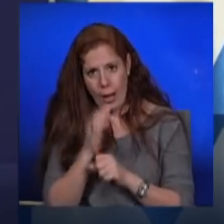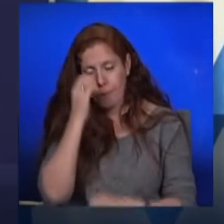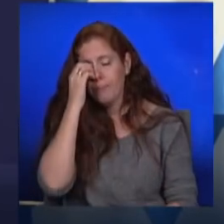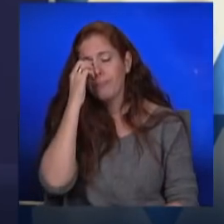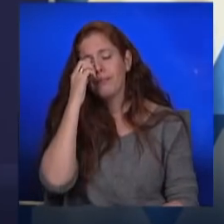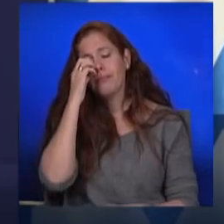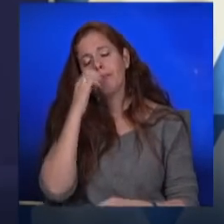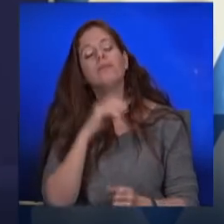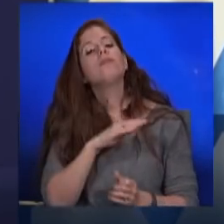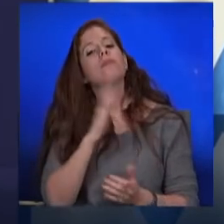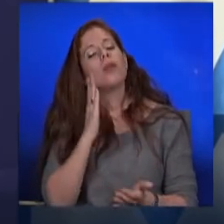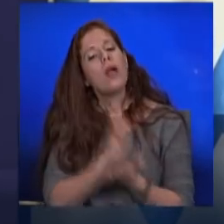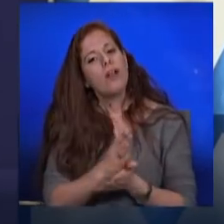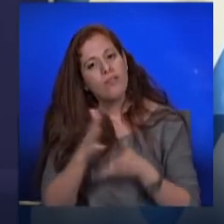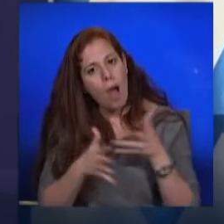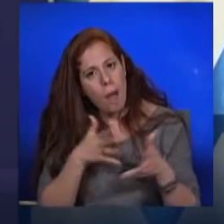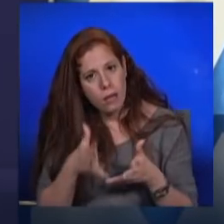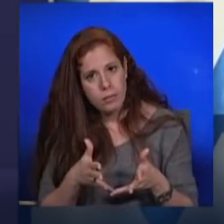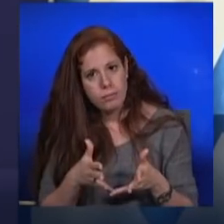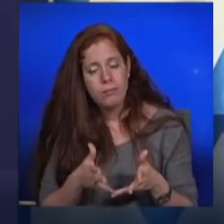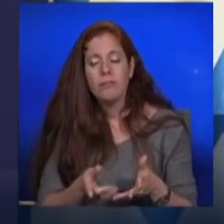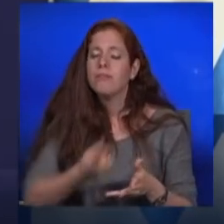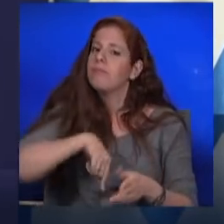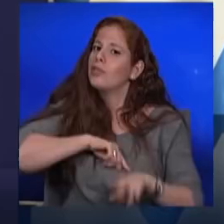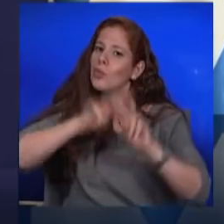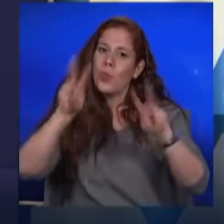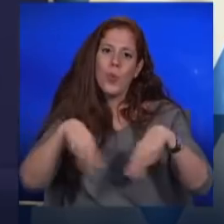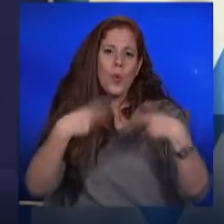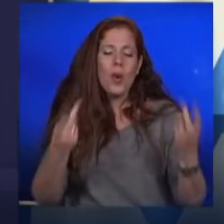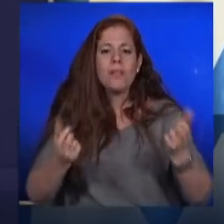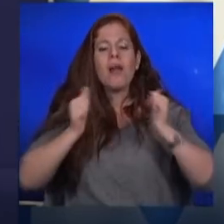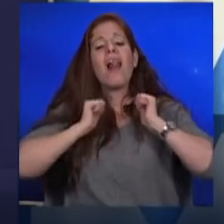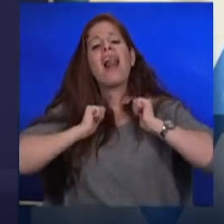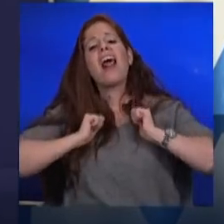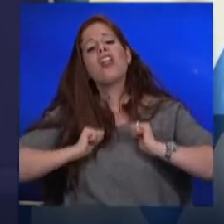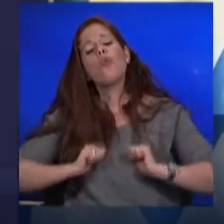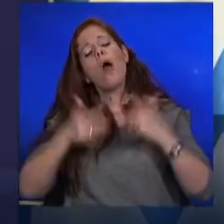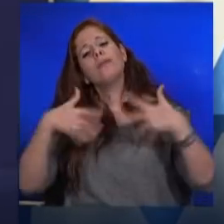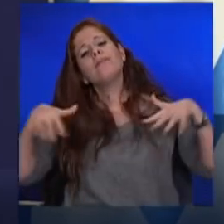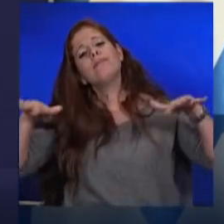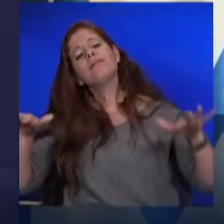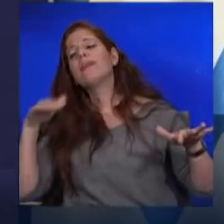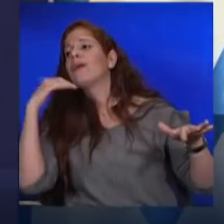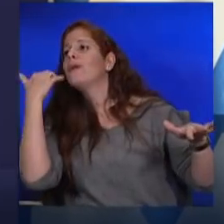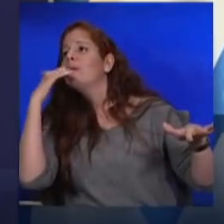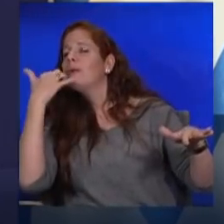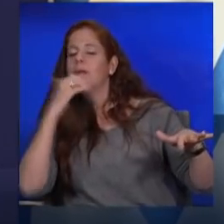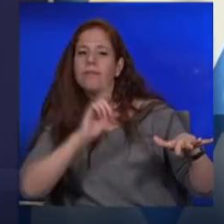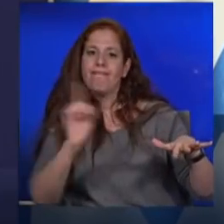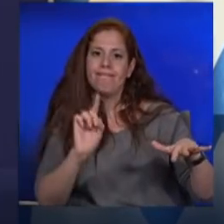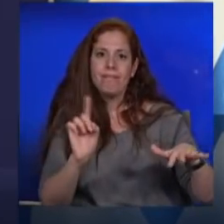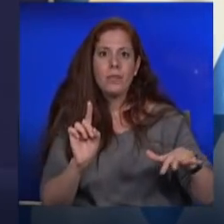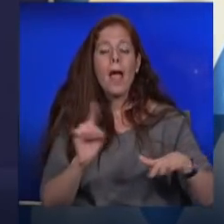לכם, איננו יכולים לנוח על זרי הדפנה, כי בקורונה אין